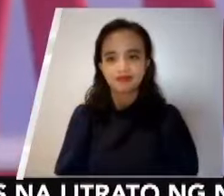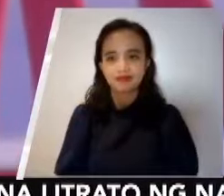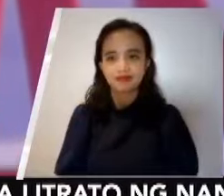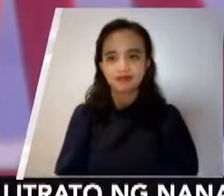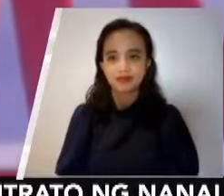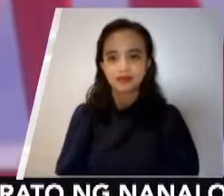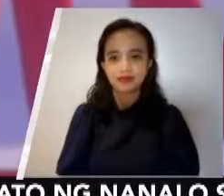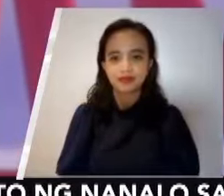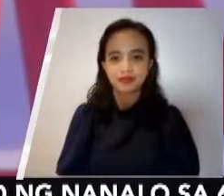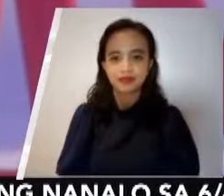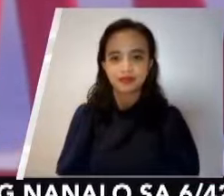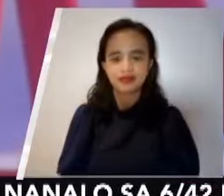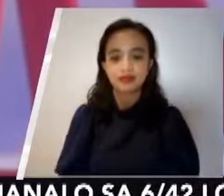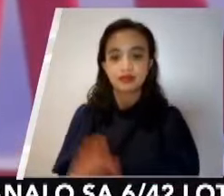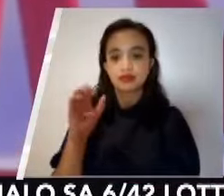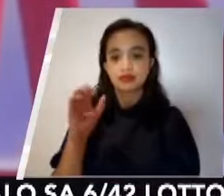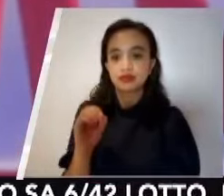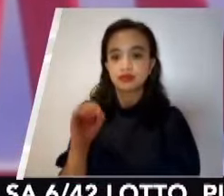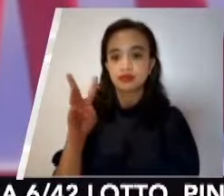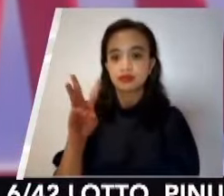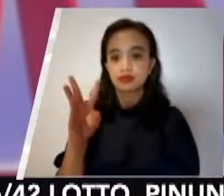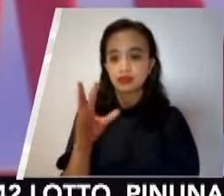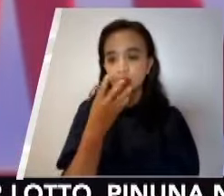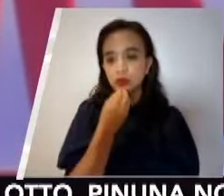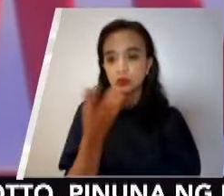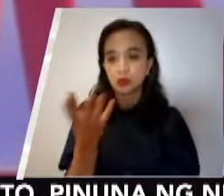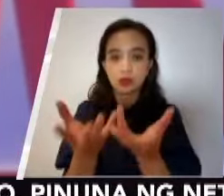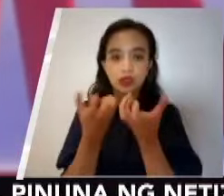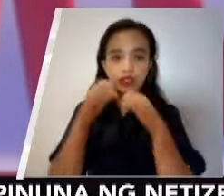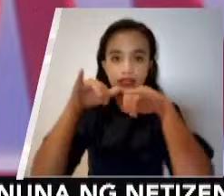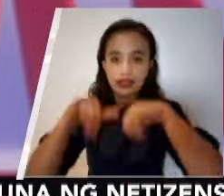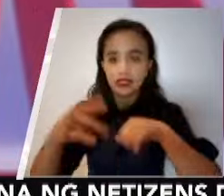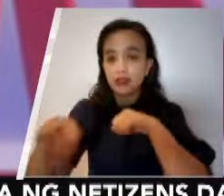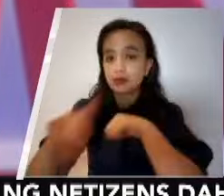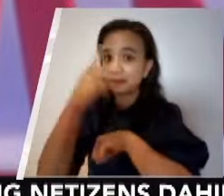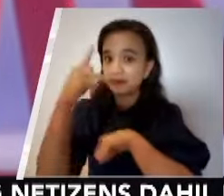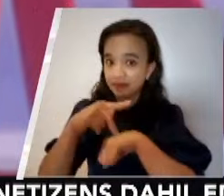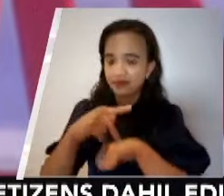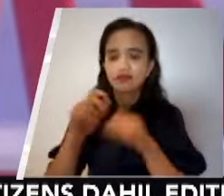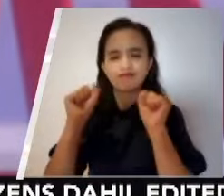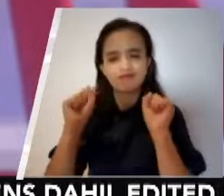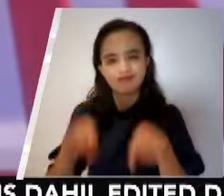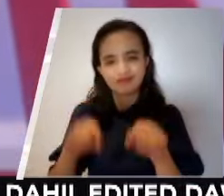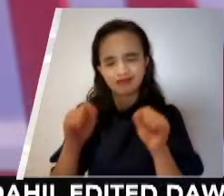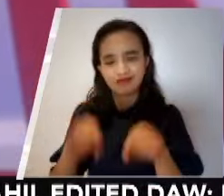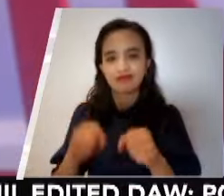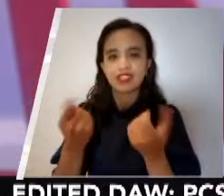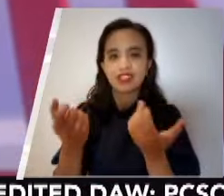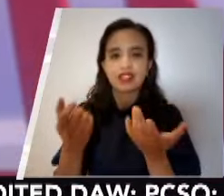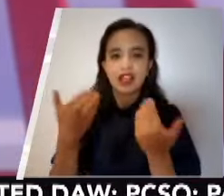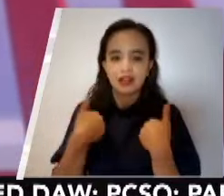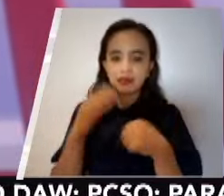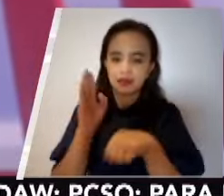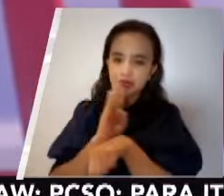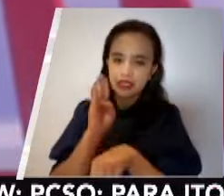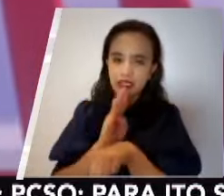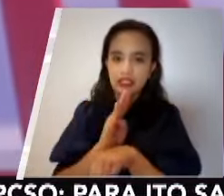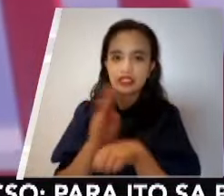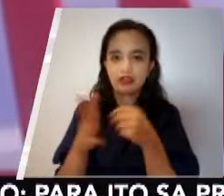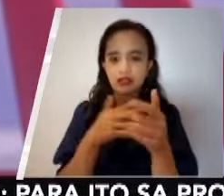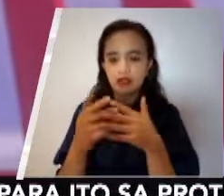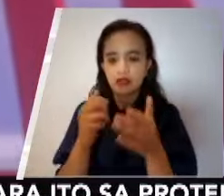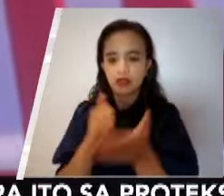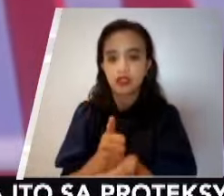Sa mga OFW na gusto nang manatili sa Pilipinas, pwede po kayong kumita habang tumutulong sa turismo. May programa